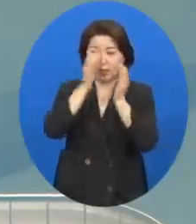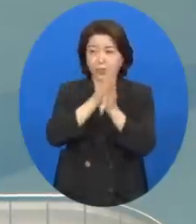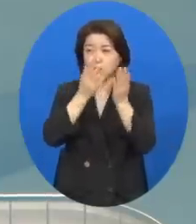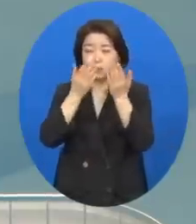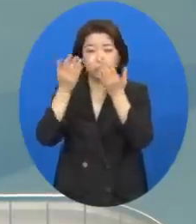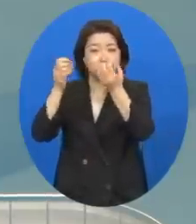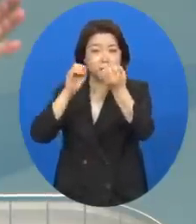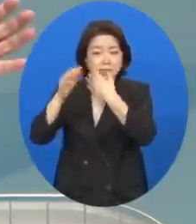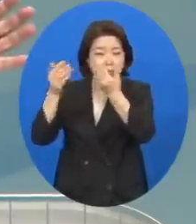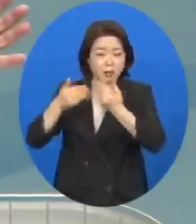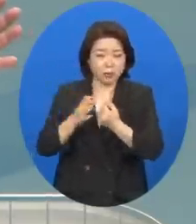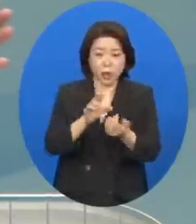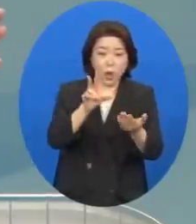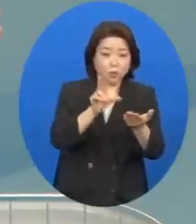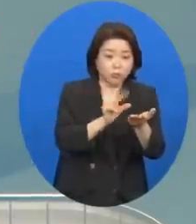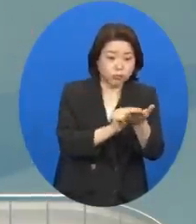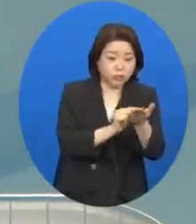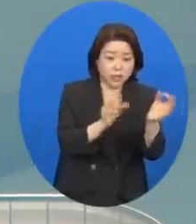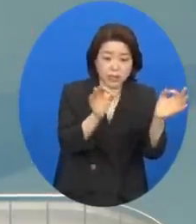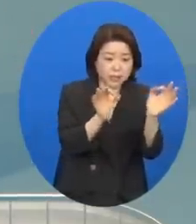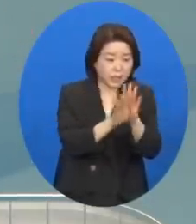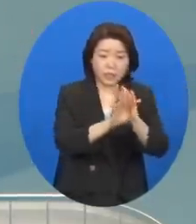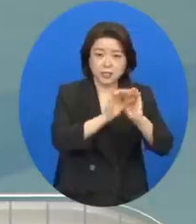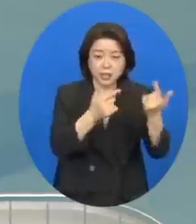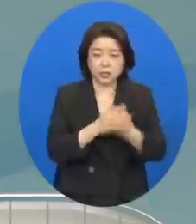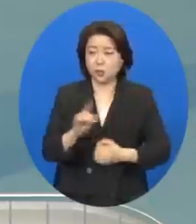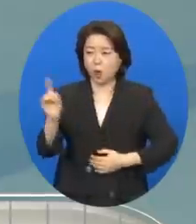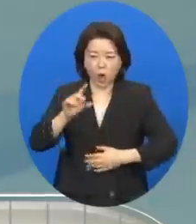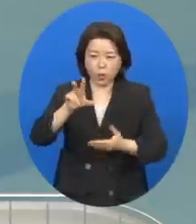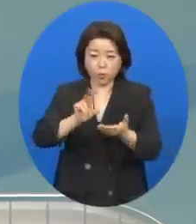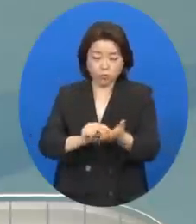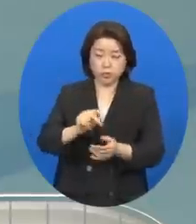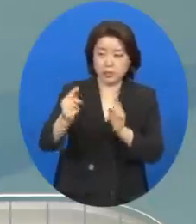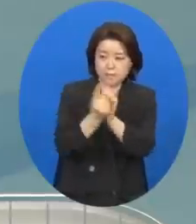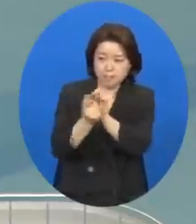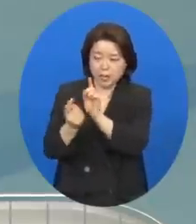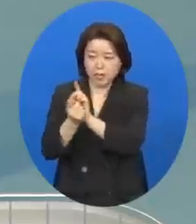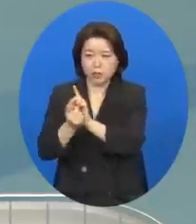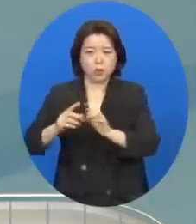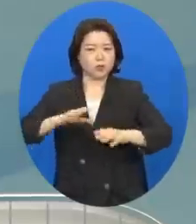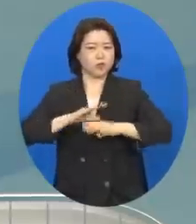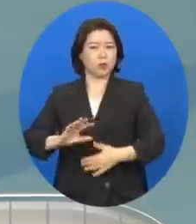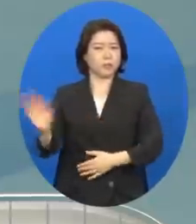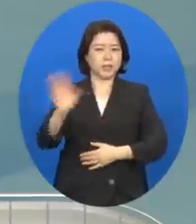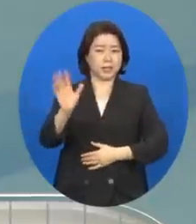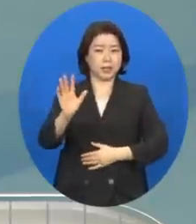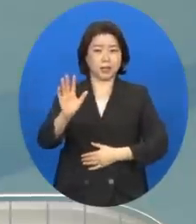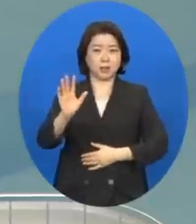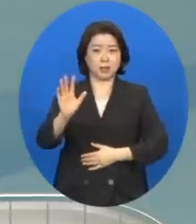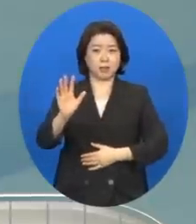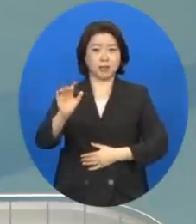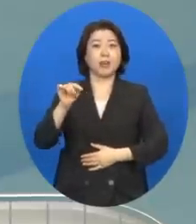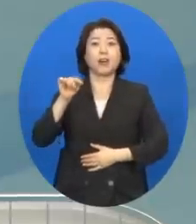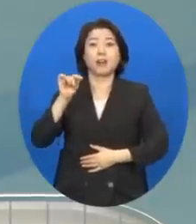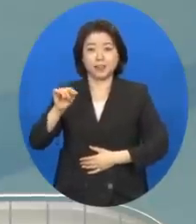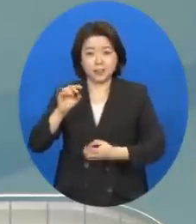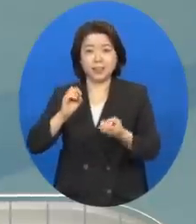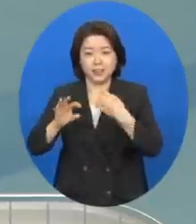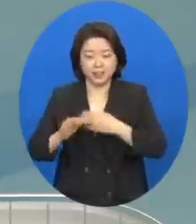응답은 문제를 없애주는 게 아니고 어떤 문제 앞에서도 두렵지가 않은 거예요. 그래서